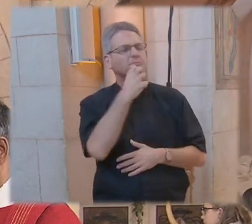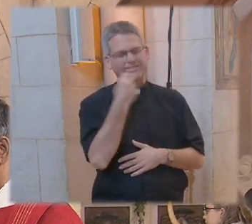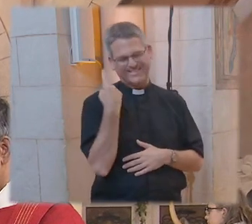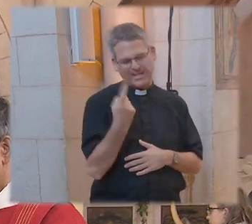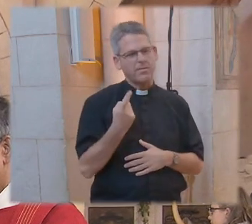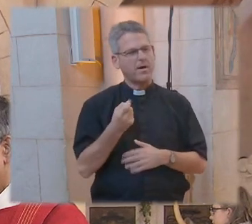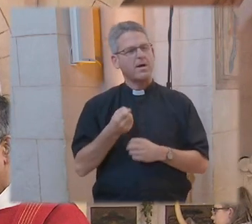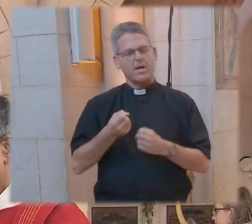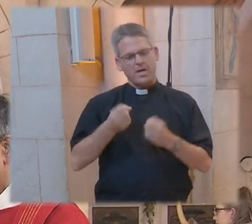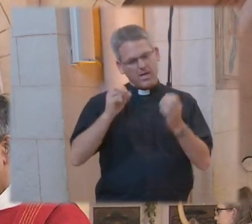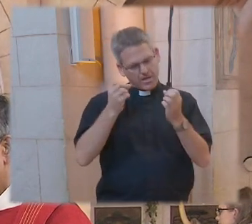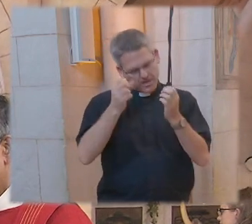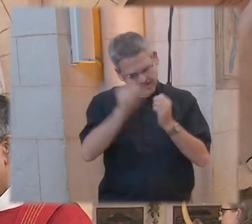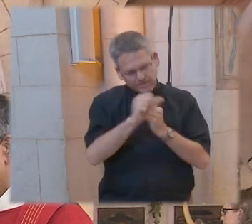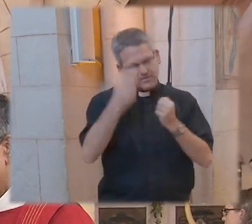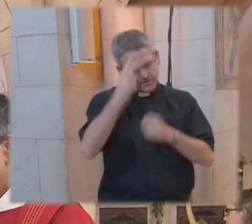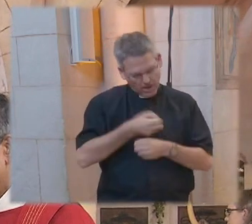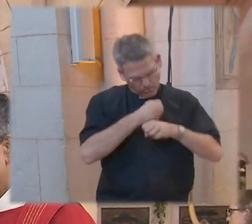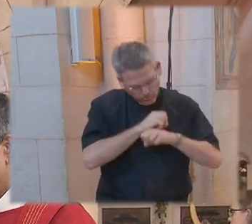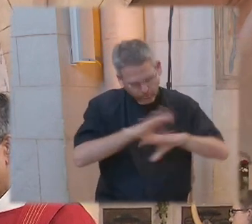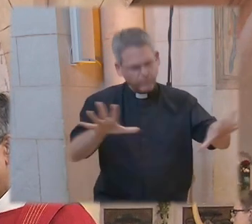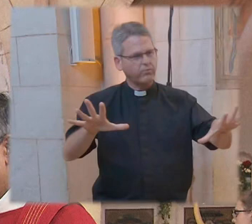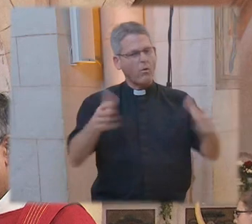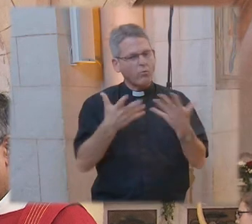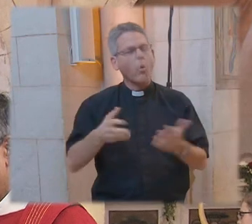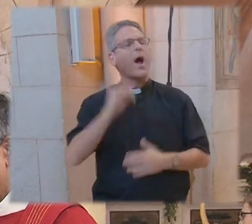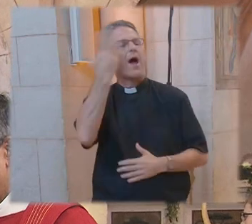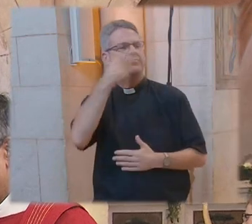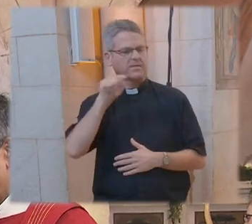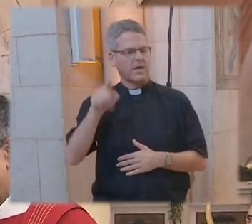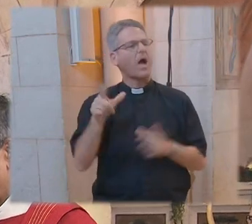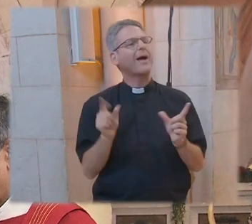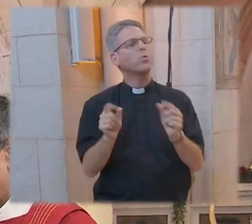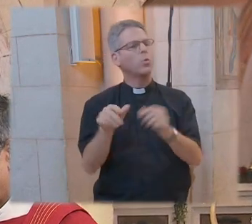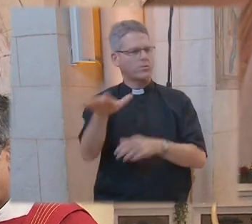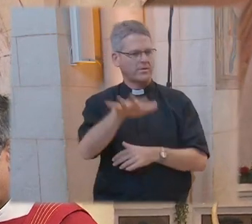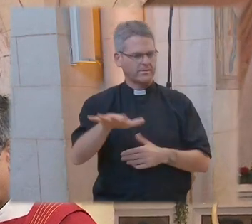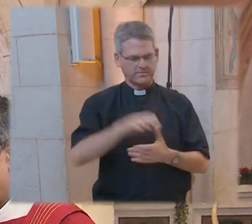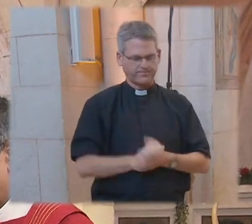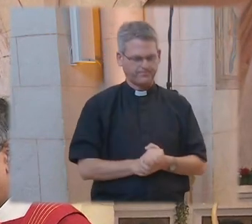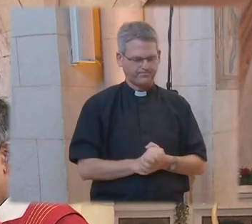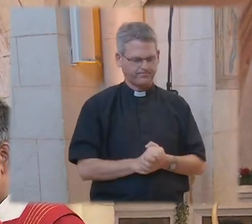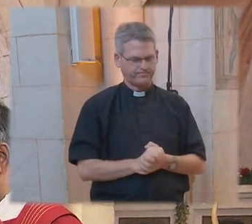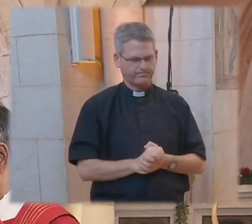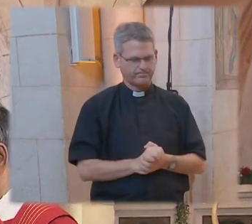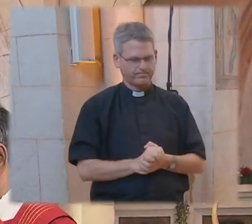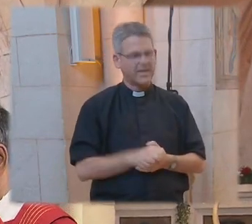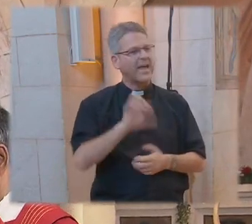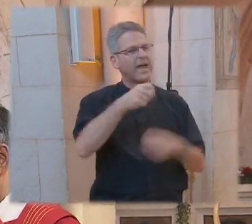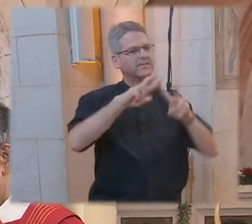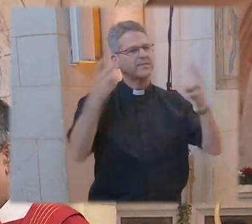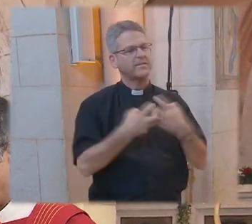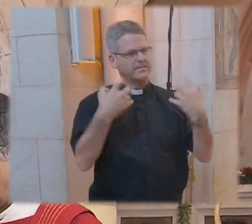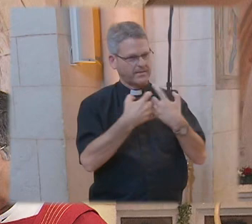ab 1912 das neu erbaute Studienheim Schönstatt. Im Ersten